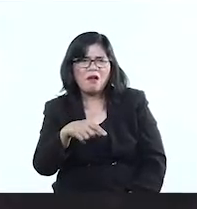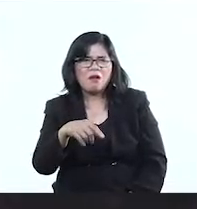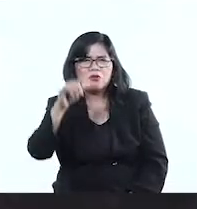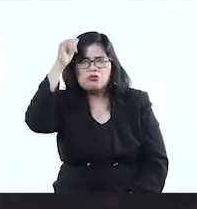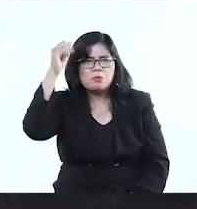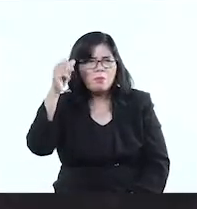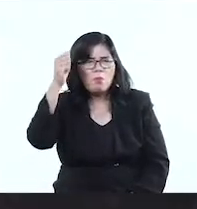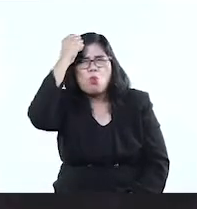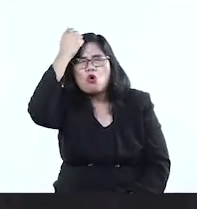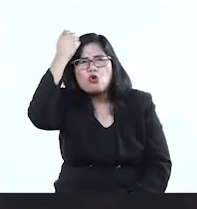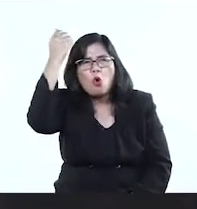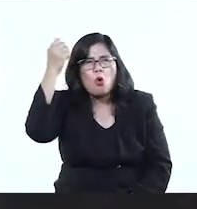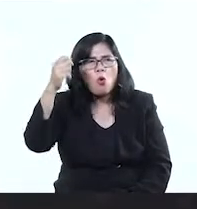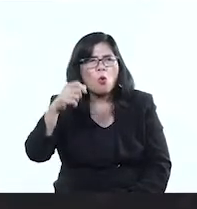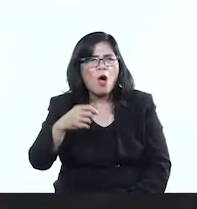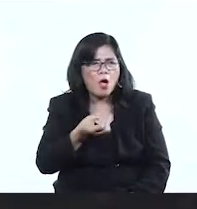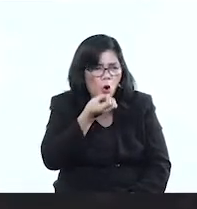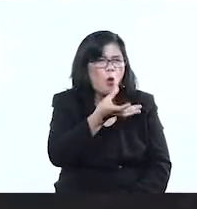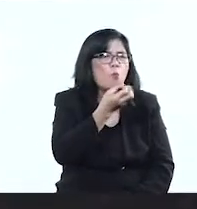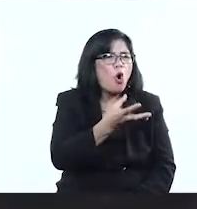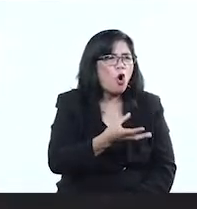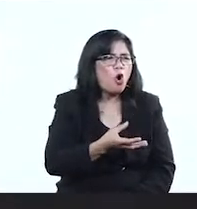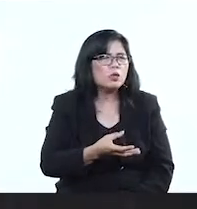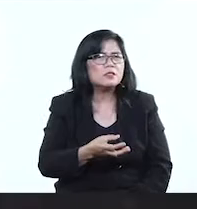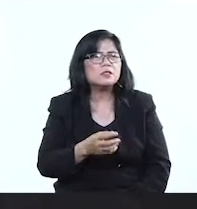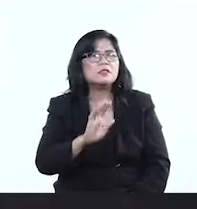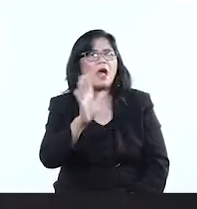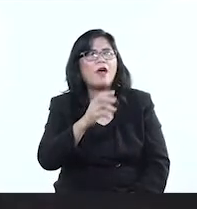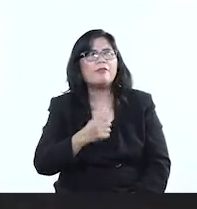begitu ayo Do berbuat sesuatu deh ngomong kebenaran pengecut